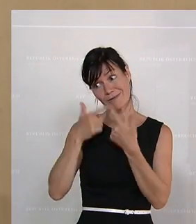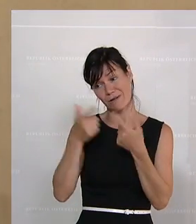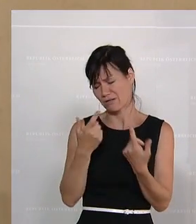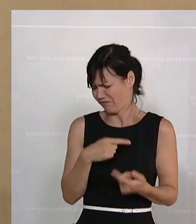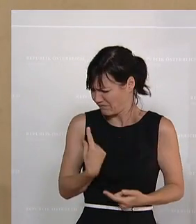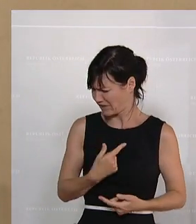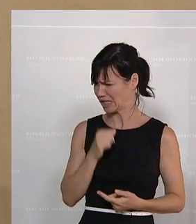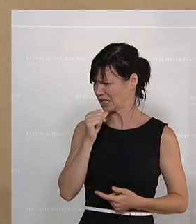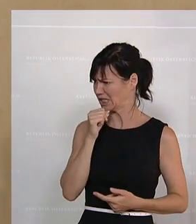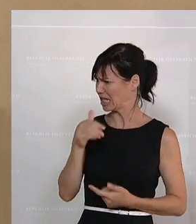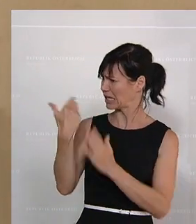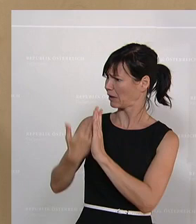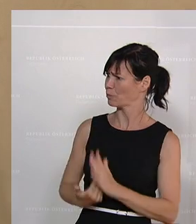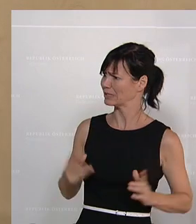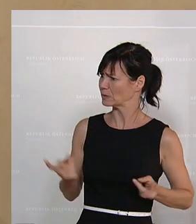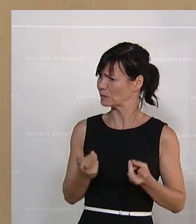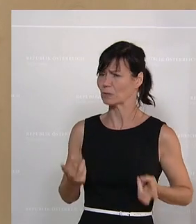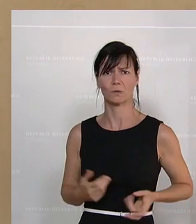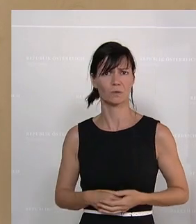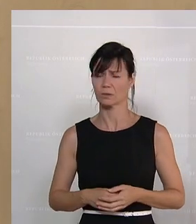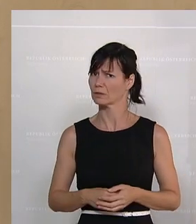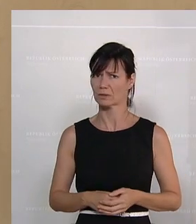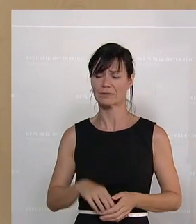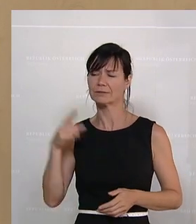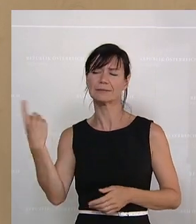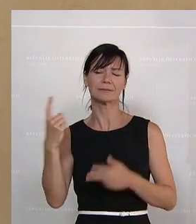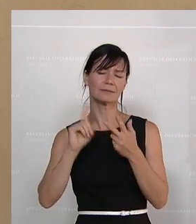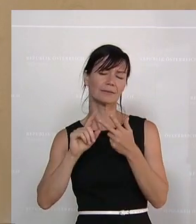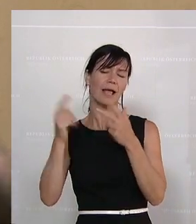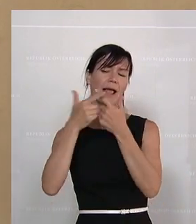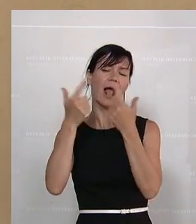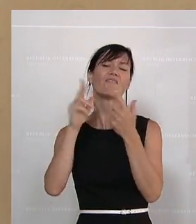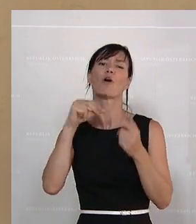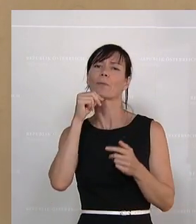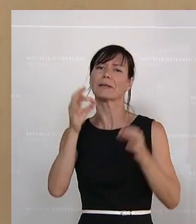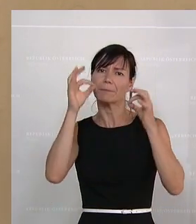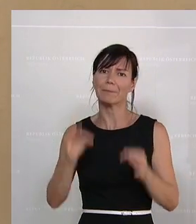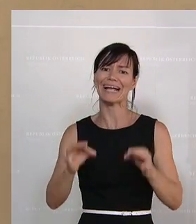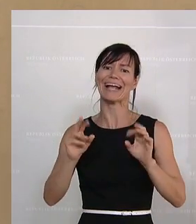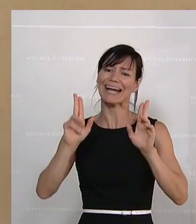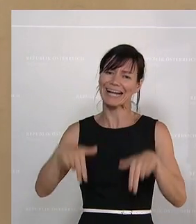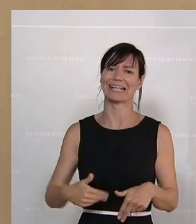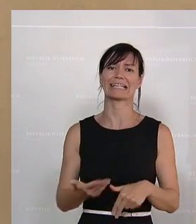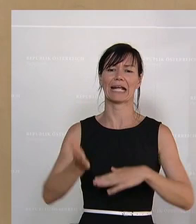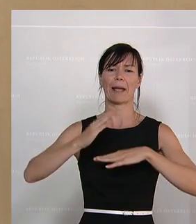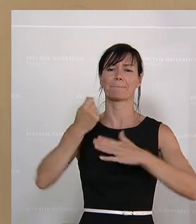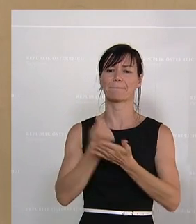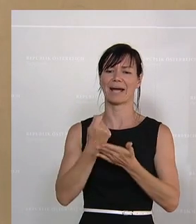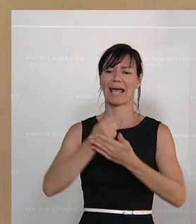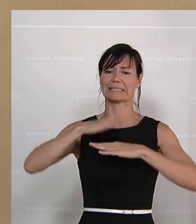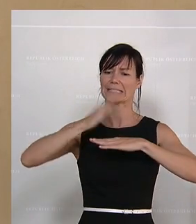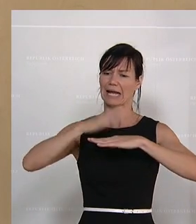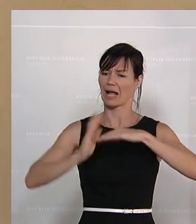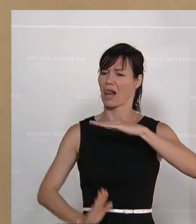und das dritte was sie erklären müssen wieso sie keine effektiven preis decke einführen wieso nicht wirklich was gegen die teuerung